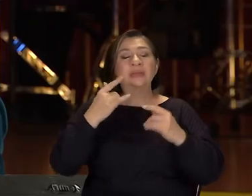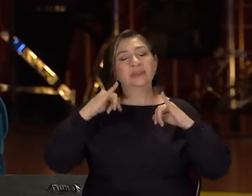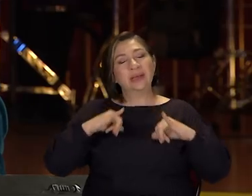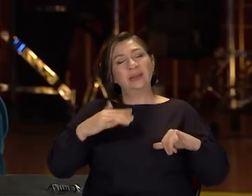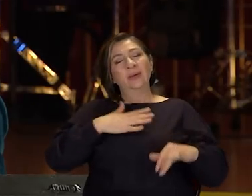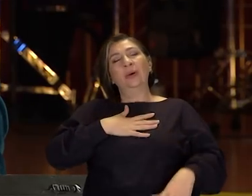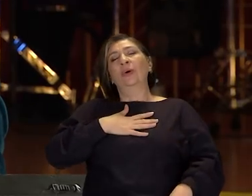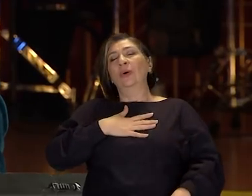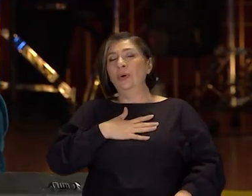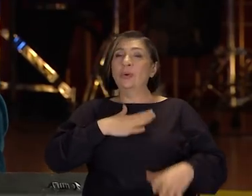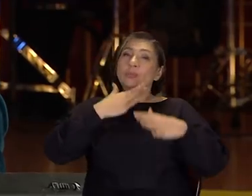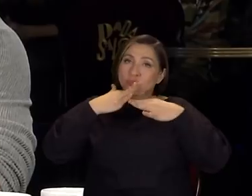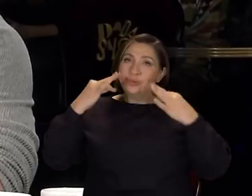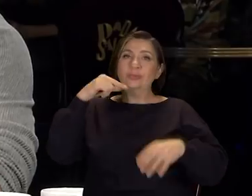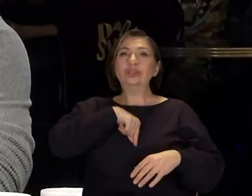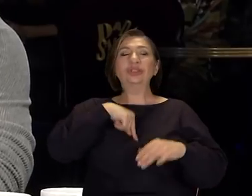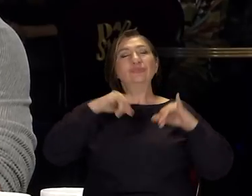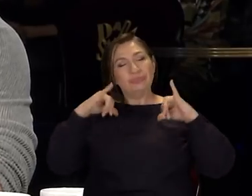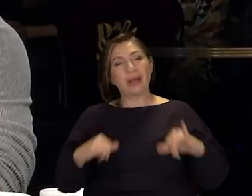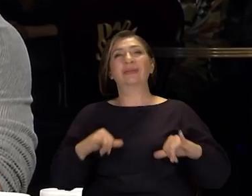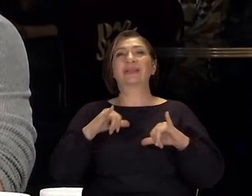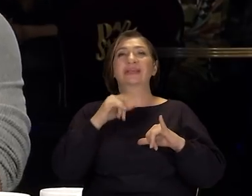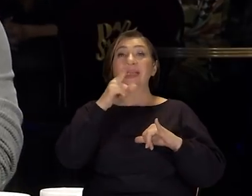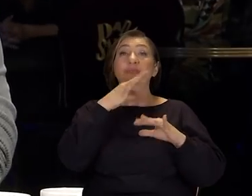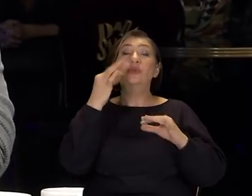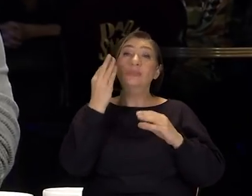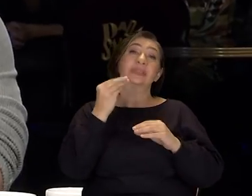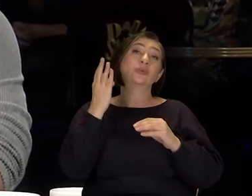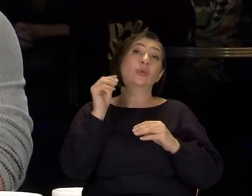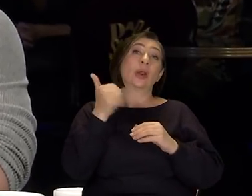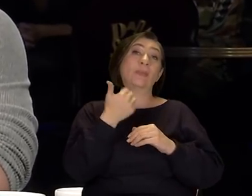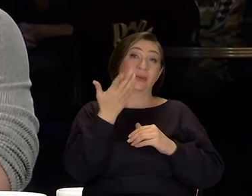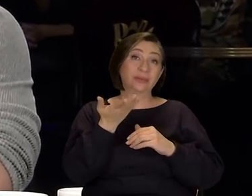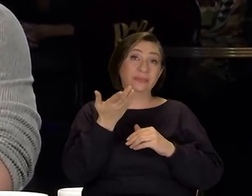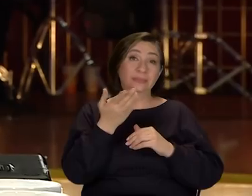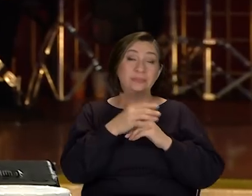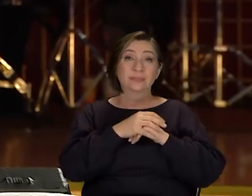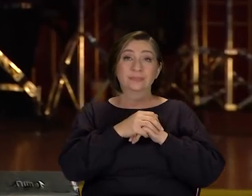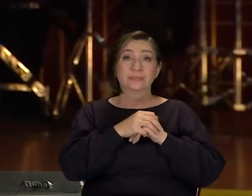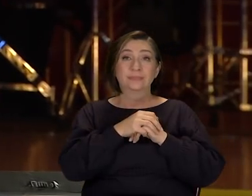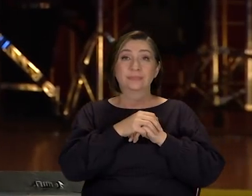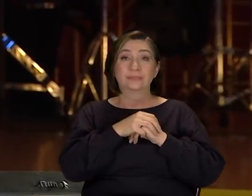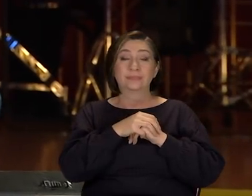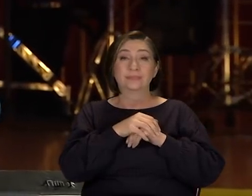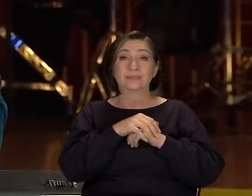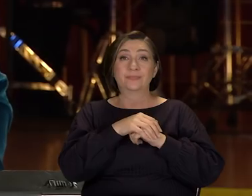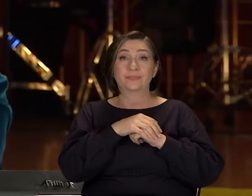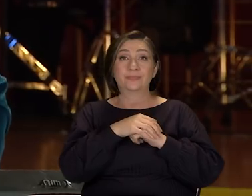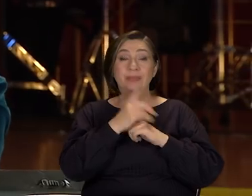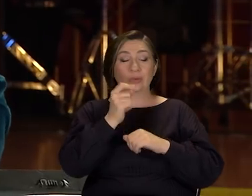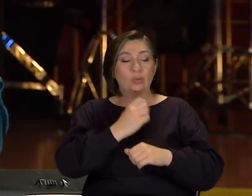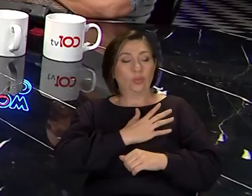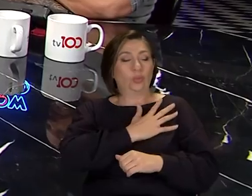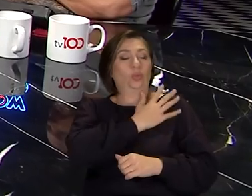yani. Hani mutluyum bir enstrümanımla. Seni mutlu etmesi çok değerli. Evet. En başta o benim için çok değerli. Yani çünkü sana gurur